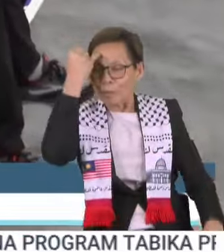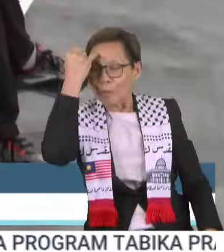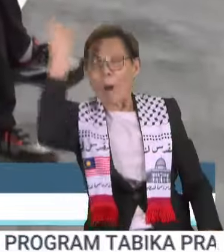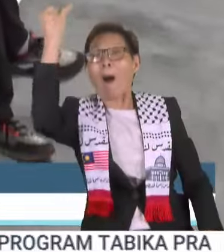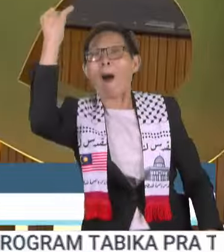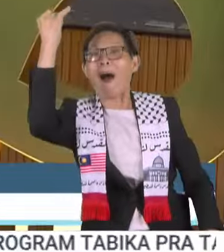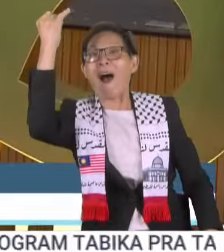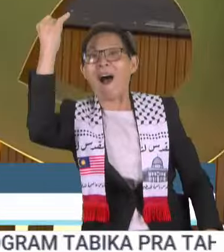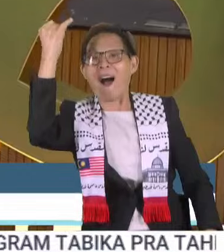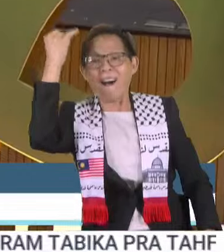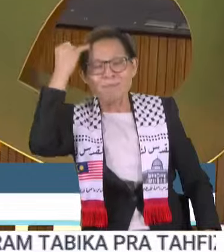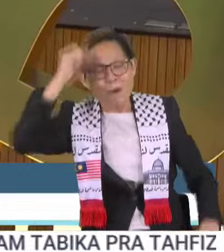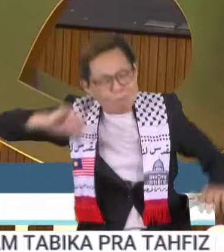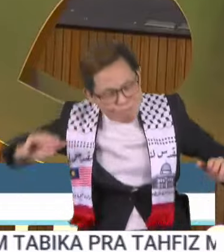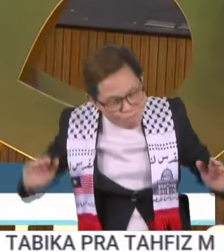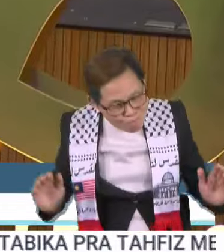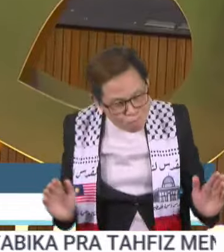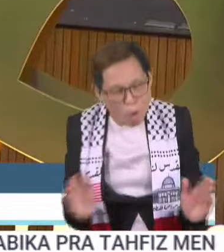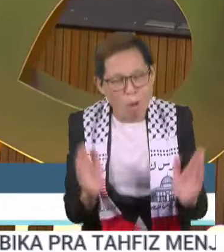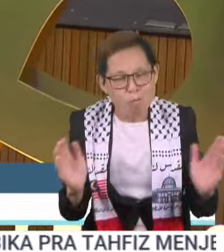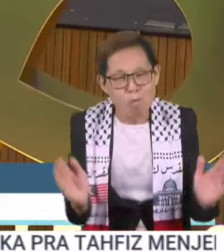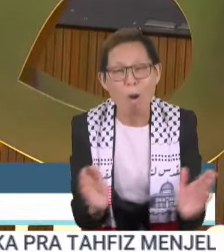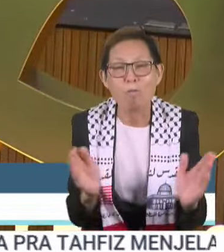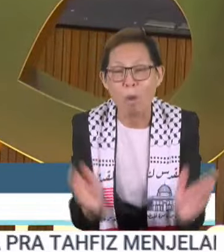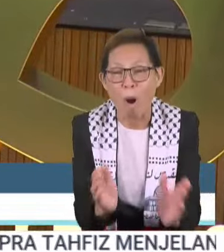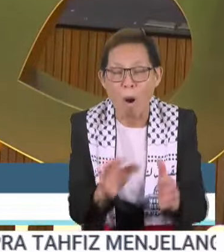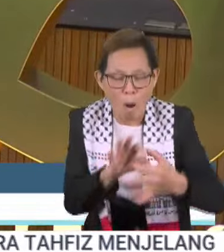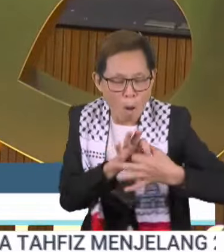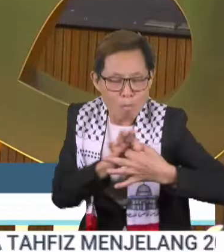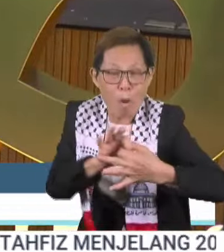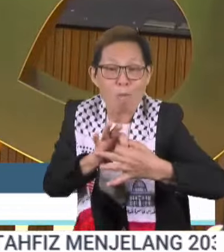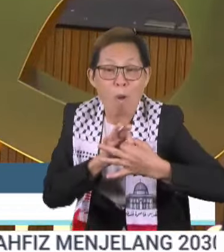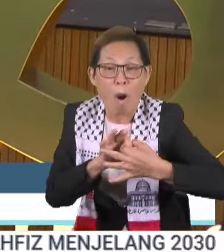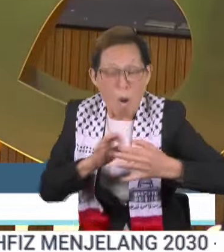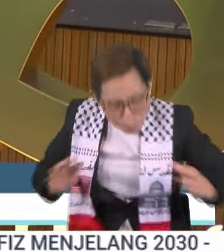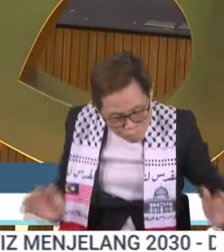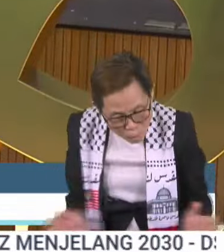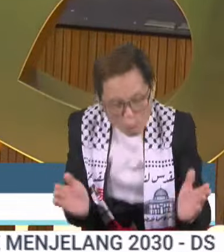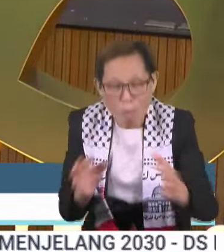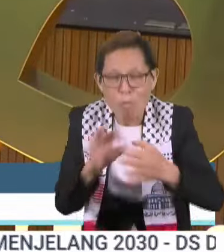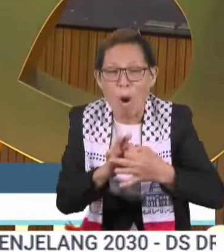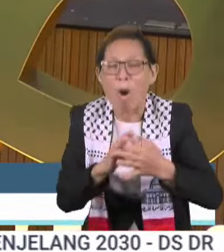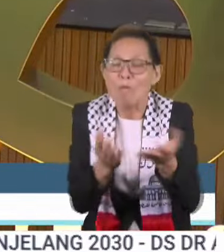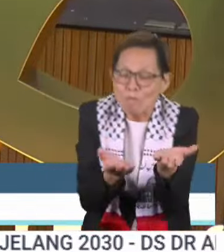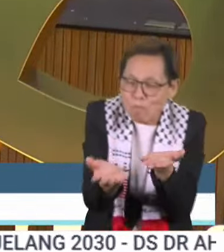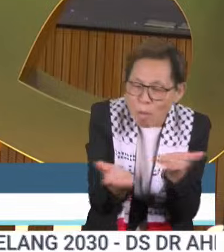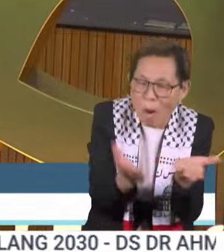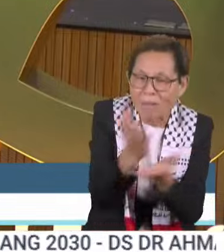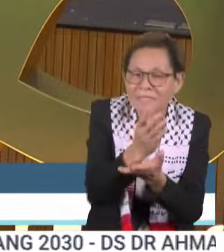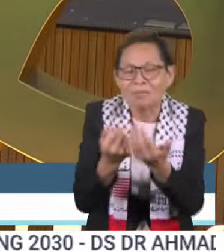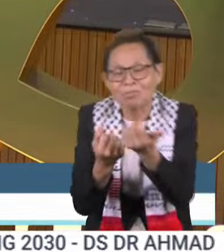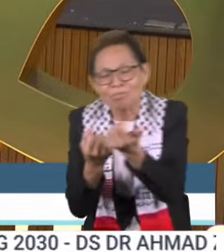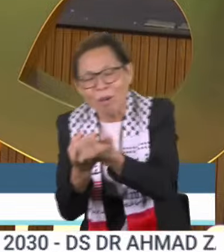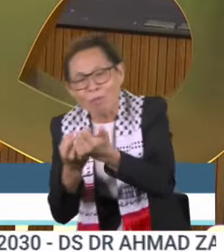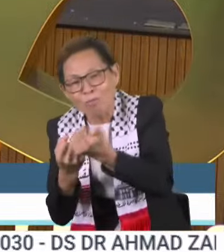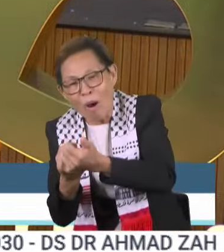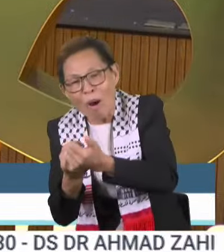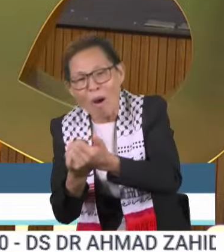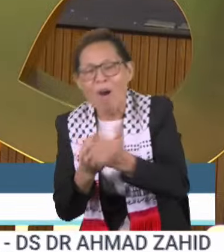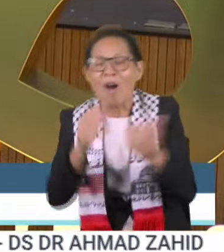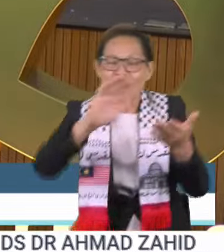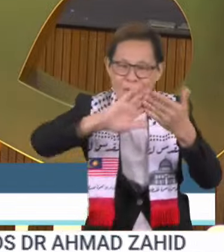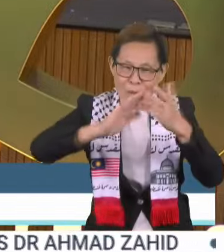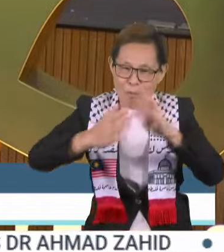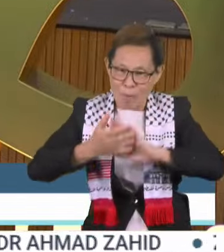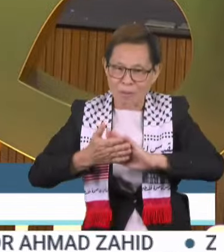inspirasi yang mendorong kepada usaha kolaboratif dalam memberi khidmat dan juga sumbangan kepada